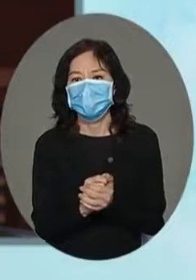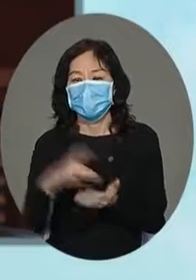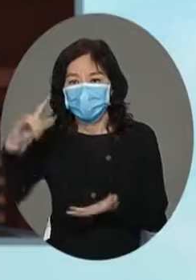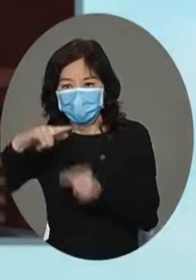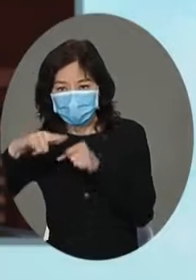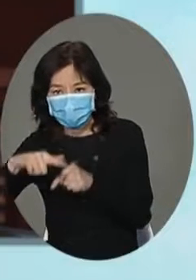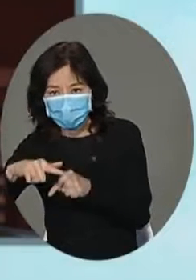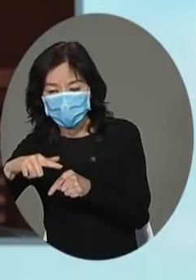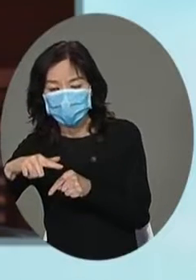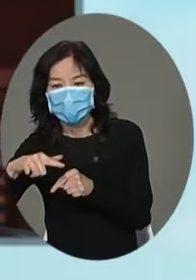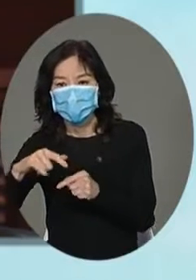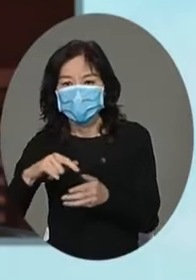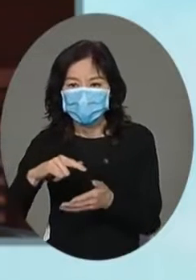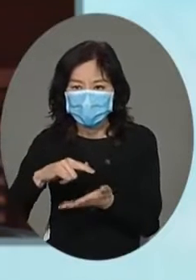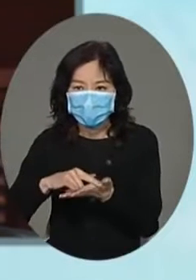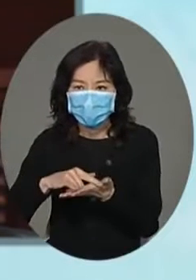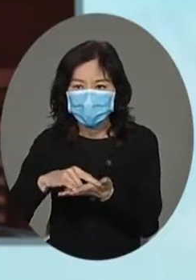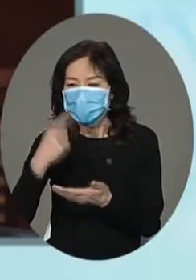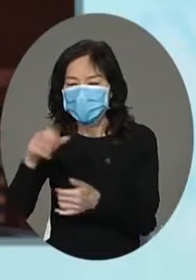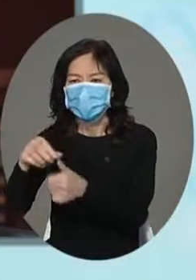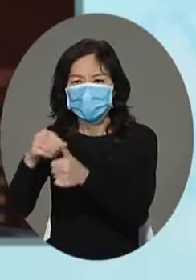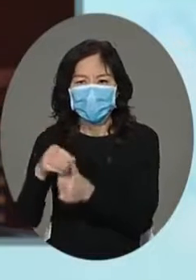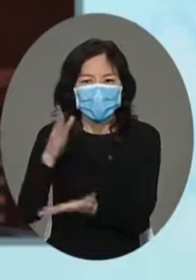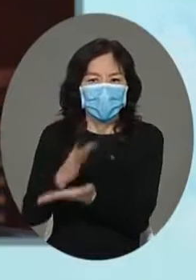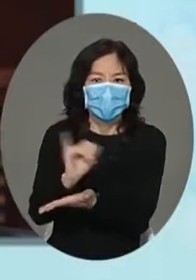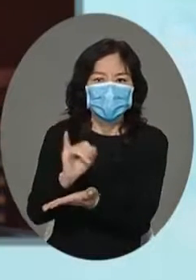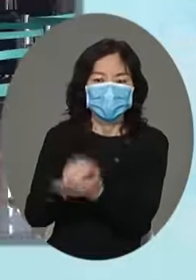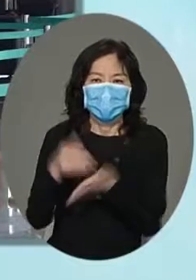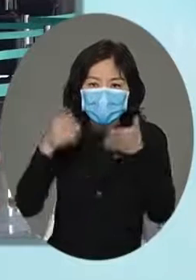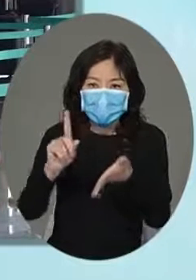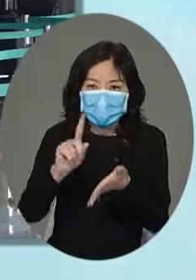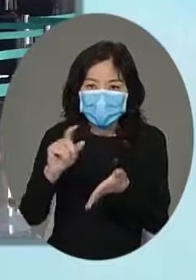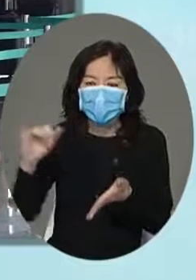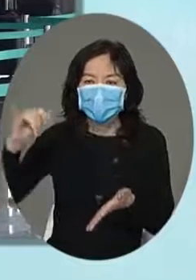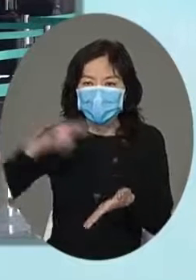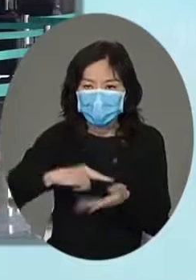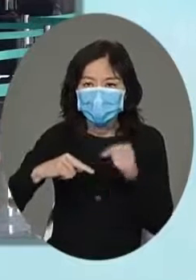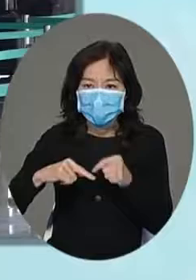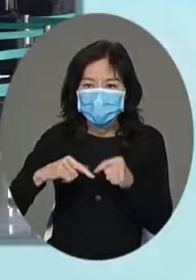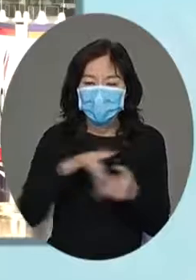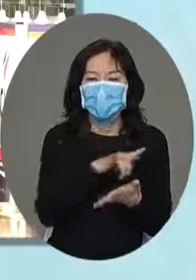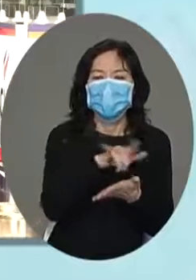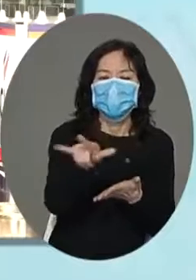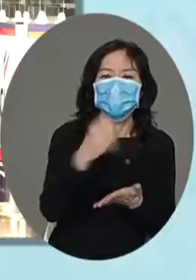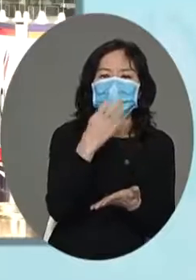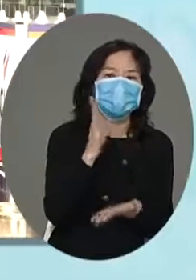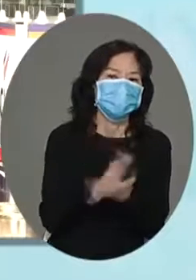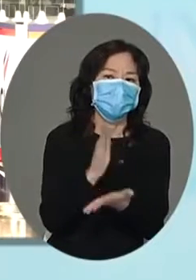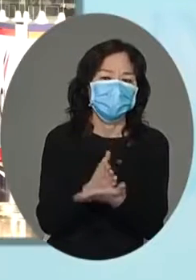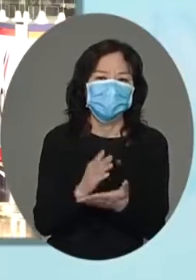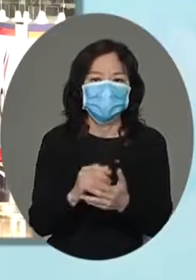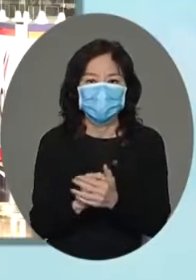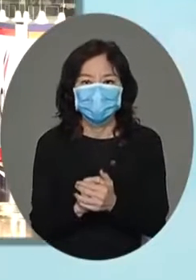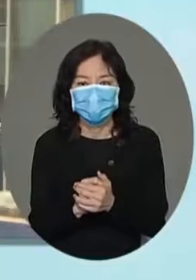機不能運載某人，是針對前來香港而非離開香港的航